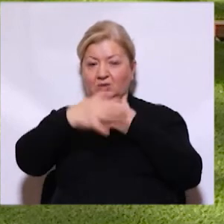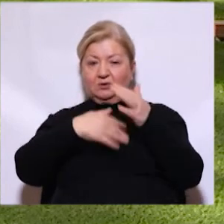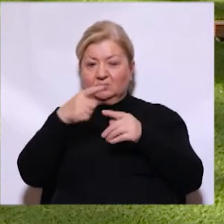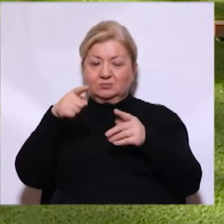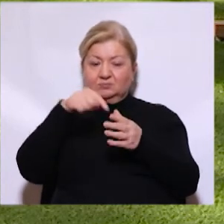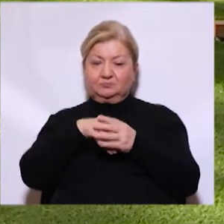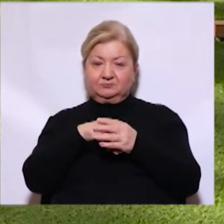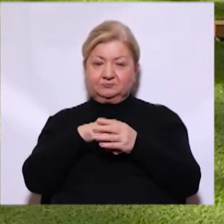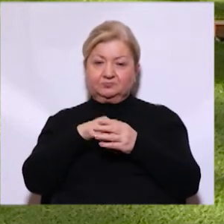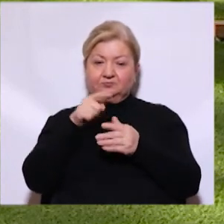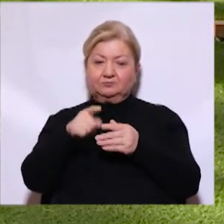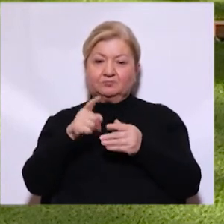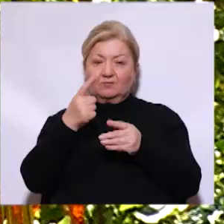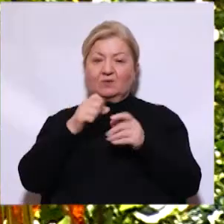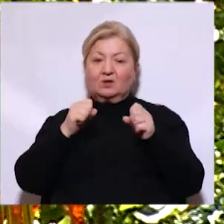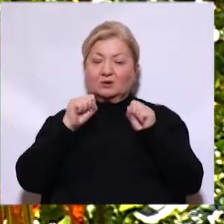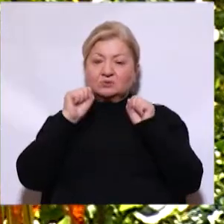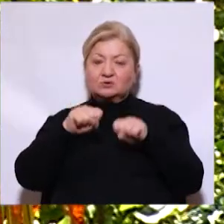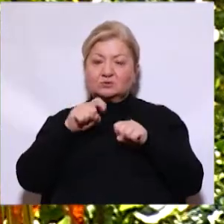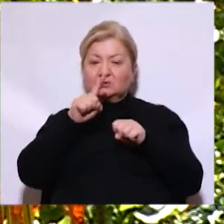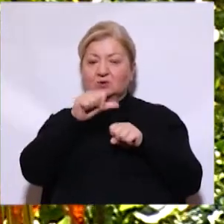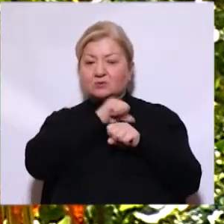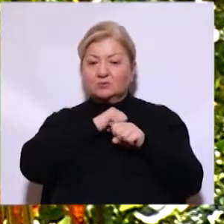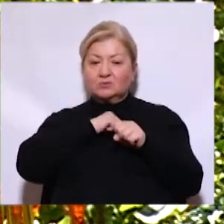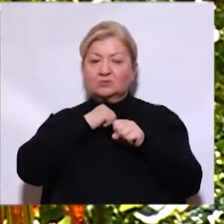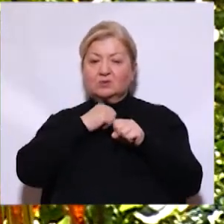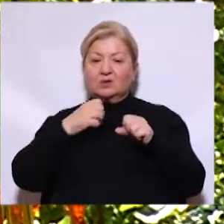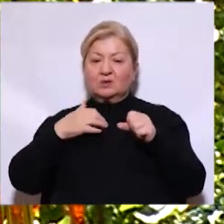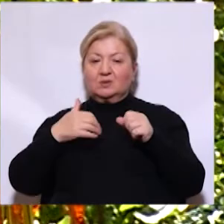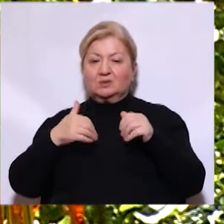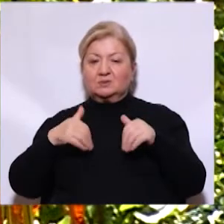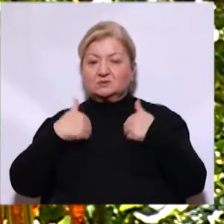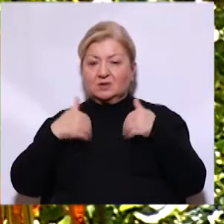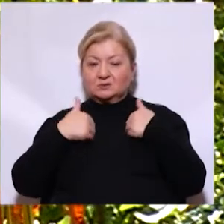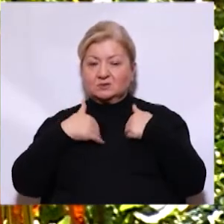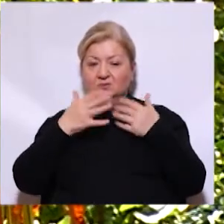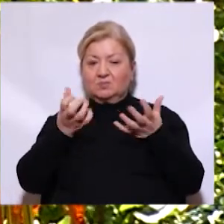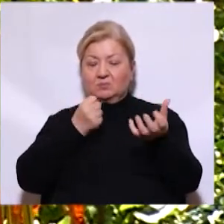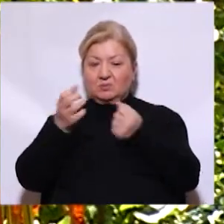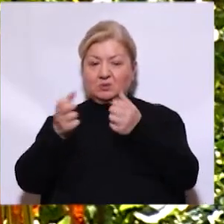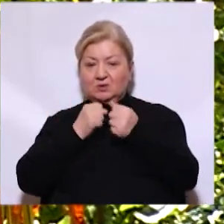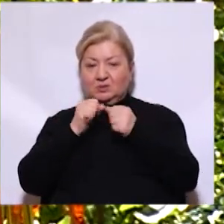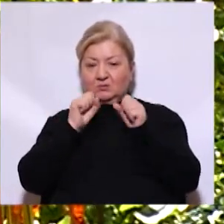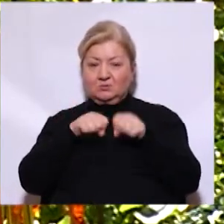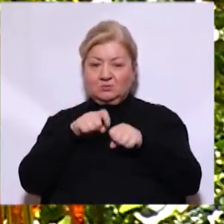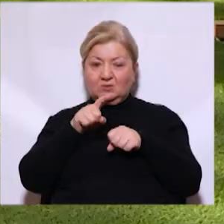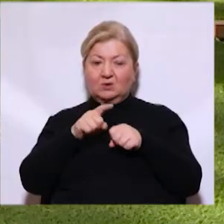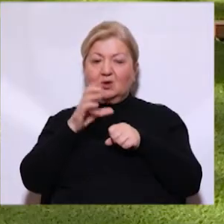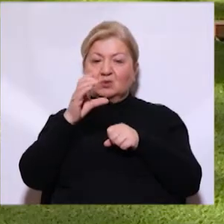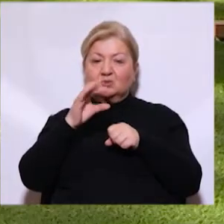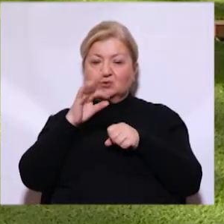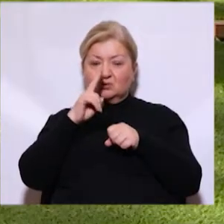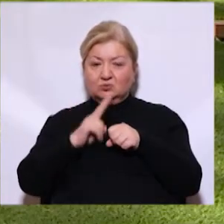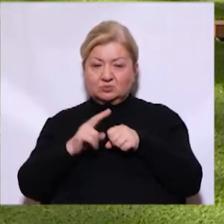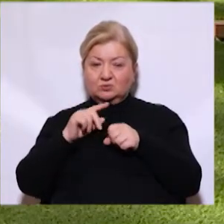არ მოექცეთ, ასე ვთქვათ, და შეძლოთ იქიდან რაღაცა თქვენთვის სასარგებლოს მიღება, ხო? შემდეგ ვისაუბრეთ